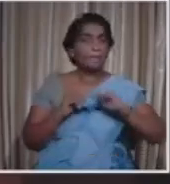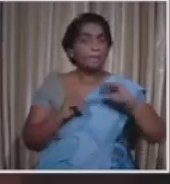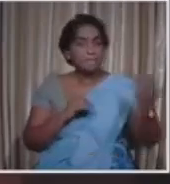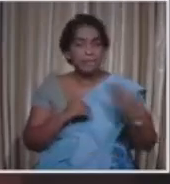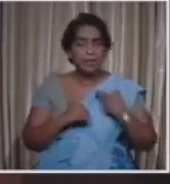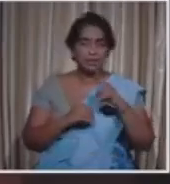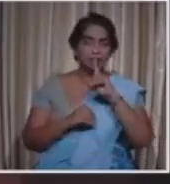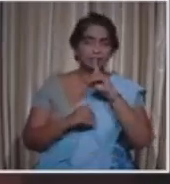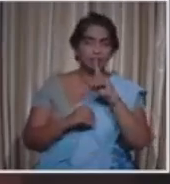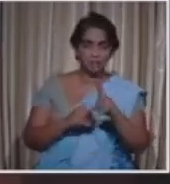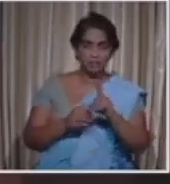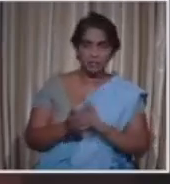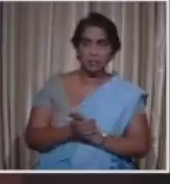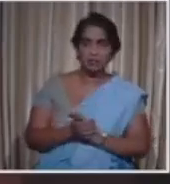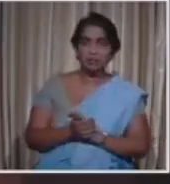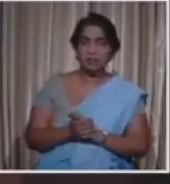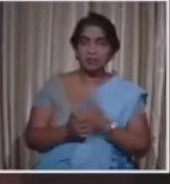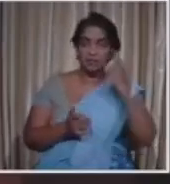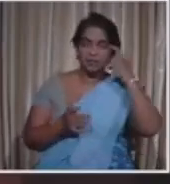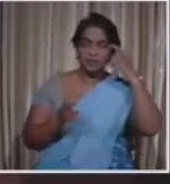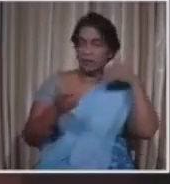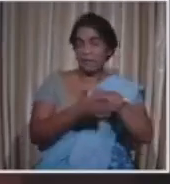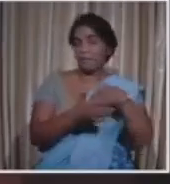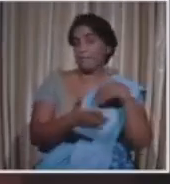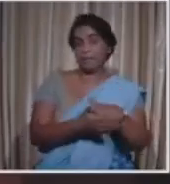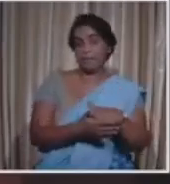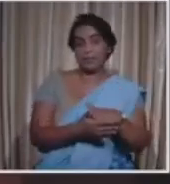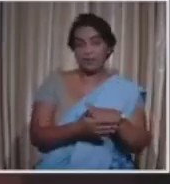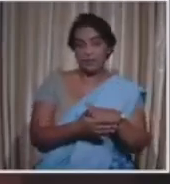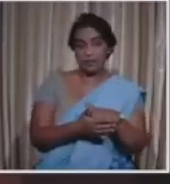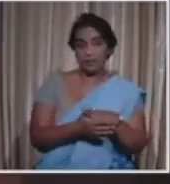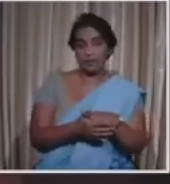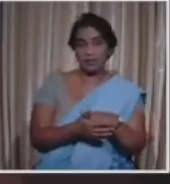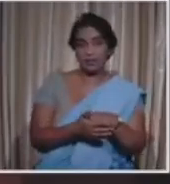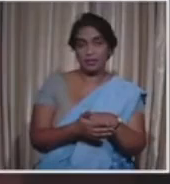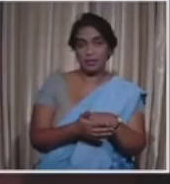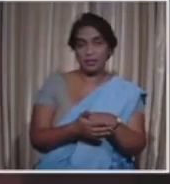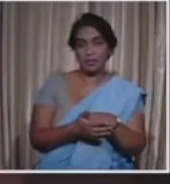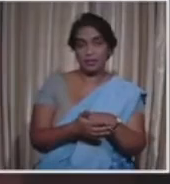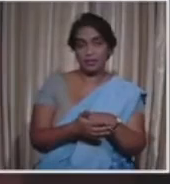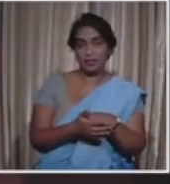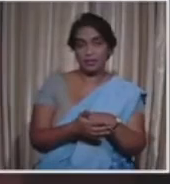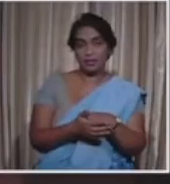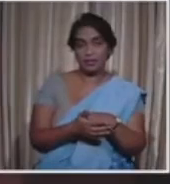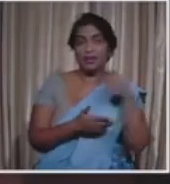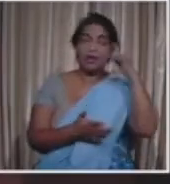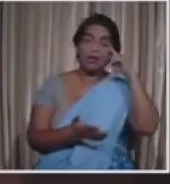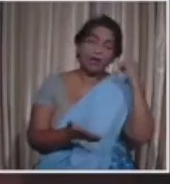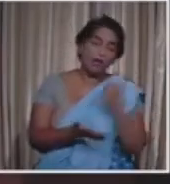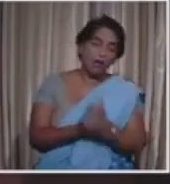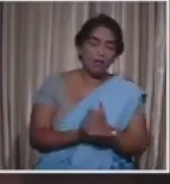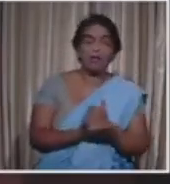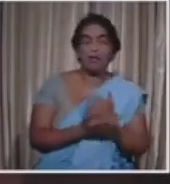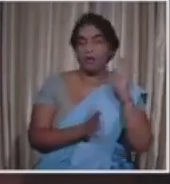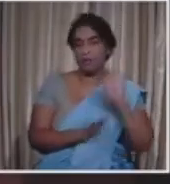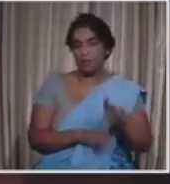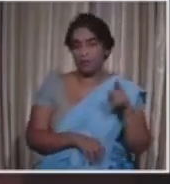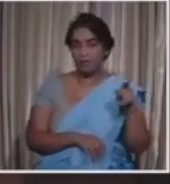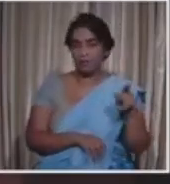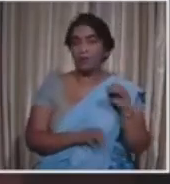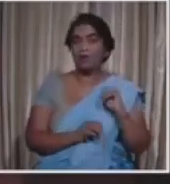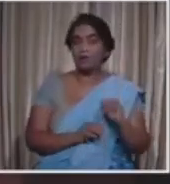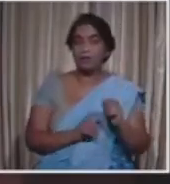කියනවා එයා කම්පණයෙන් ලුහිටියේ එයා අමාරුවෙන් ලුහිටියේ ඒ මොකද